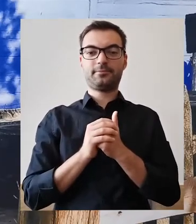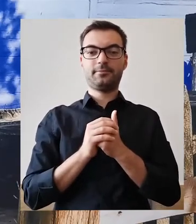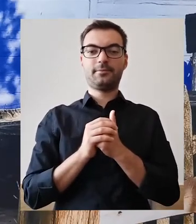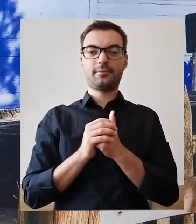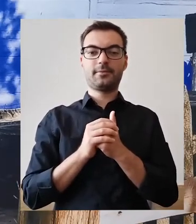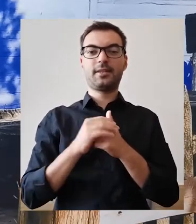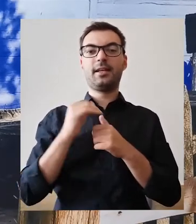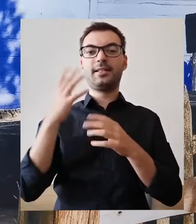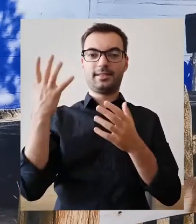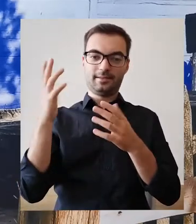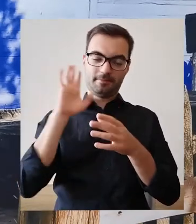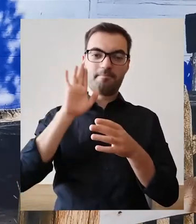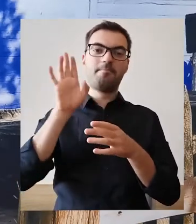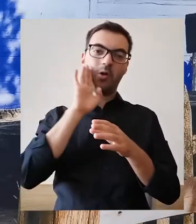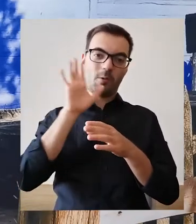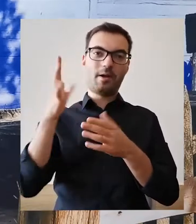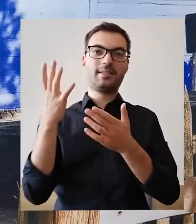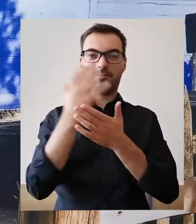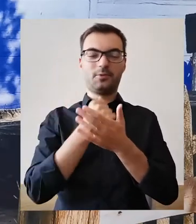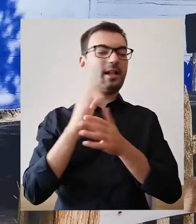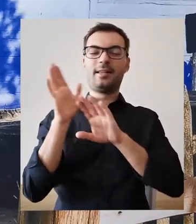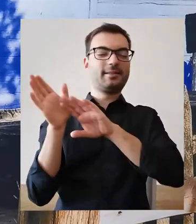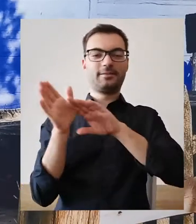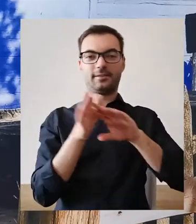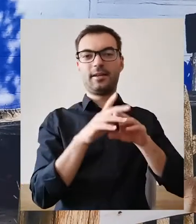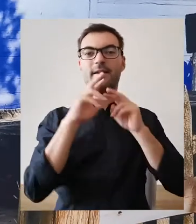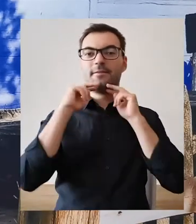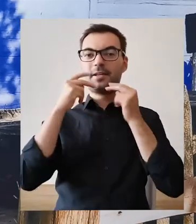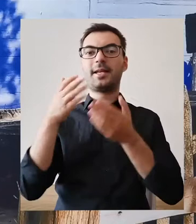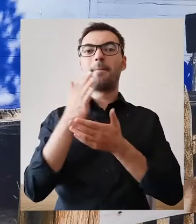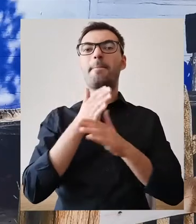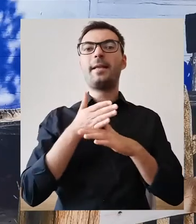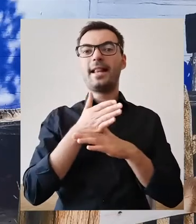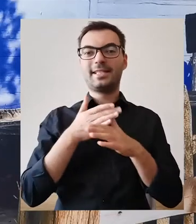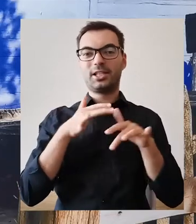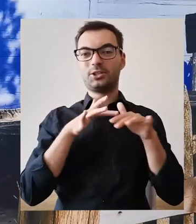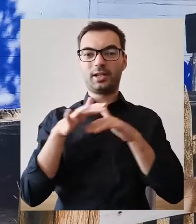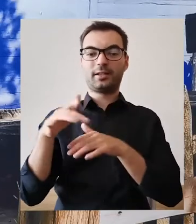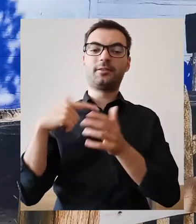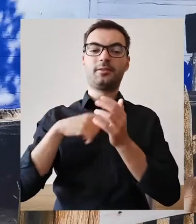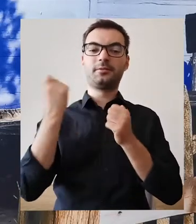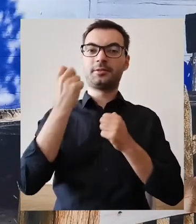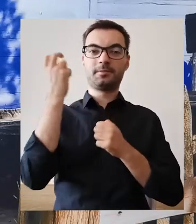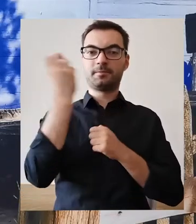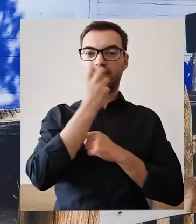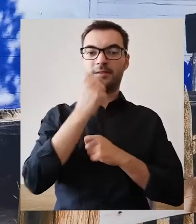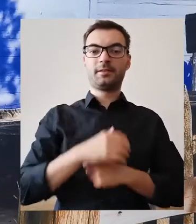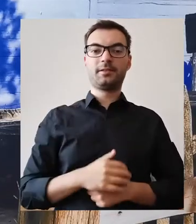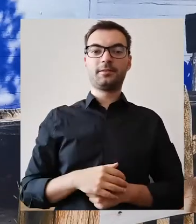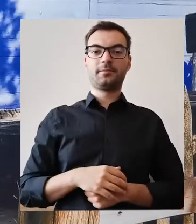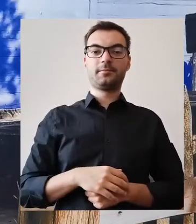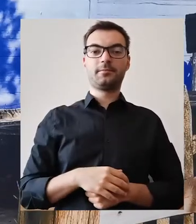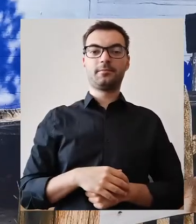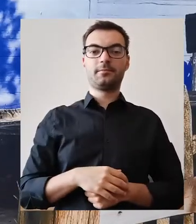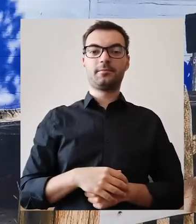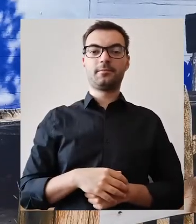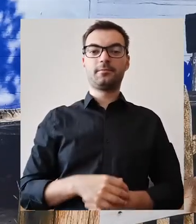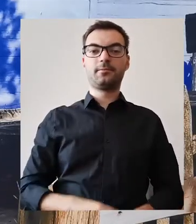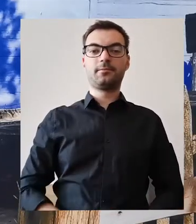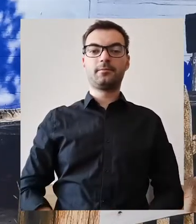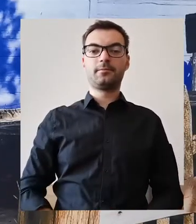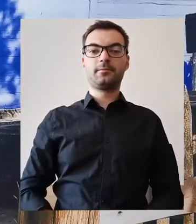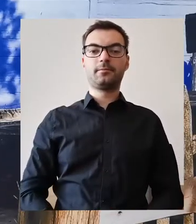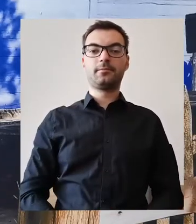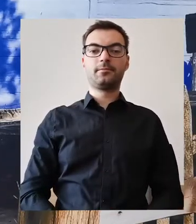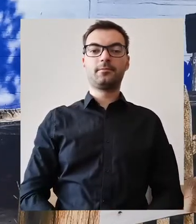te dwa nagie miecze znalazł się w jego kolekcje i wracamy na pizze bo przecież ta rzeka z jak najbardziej interesuje no i nowe